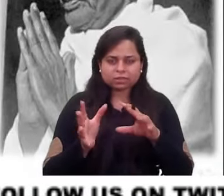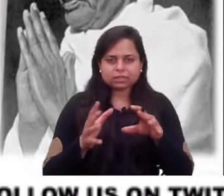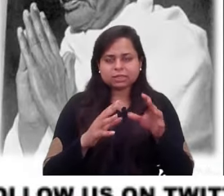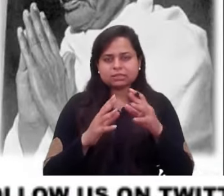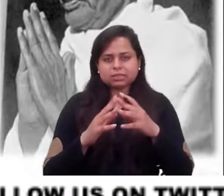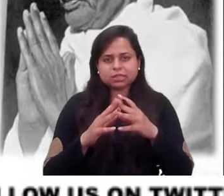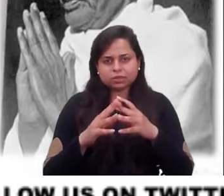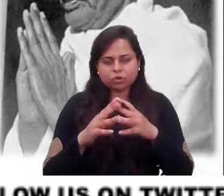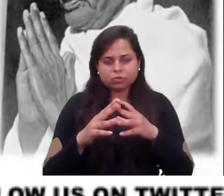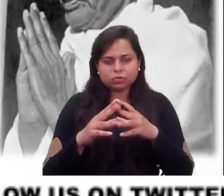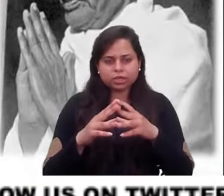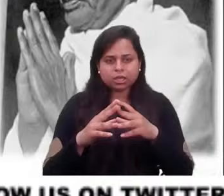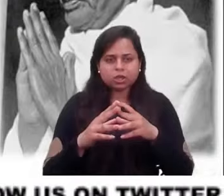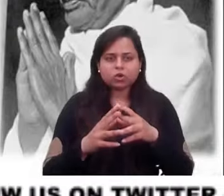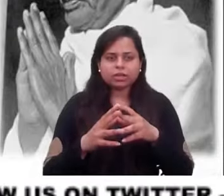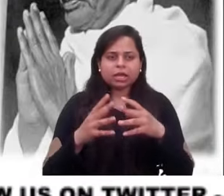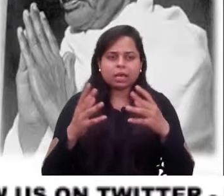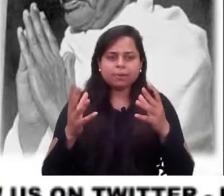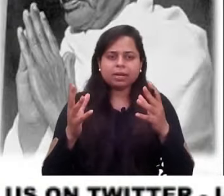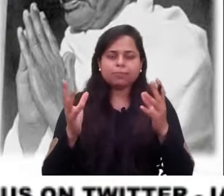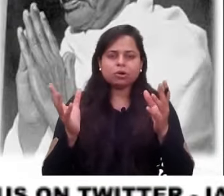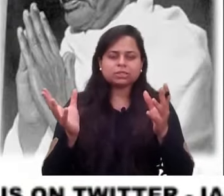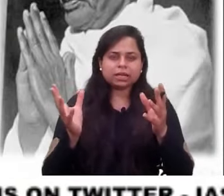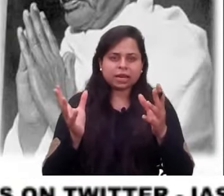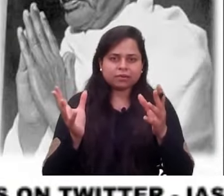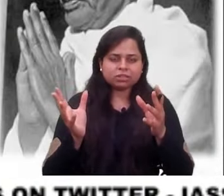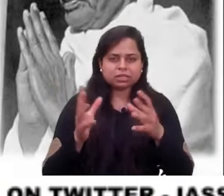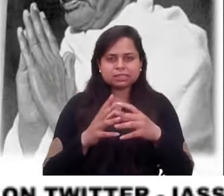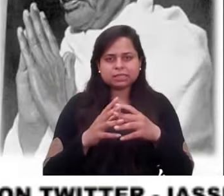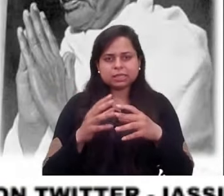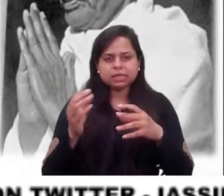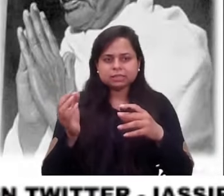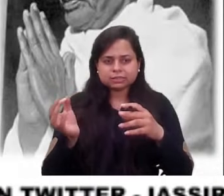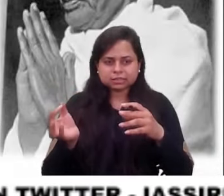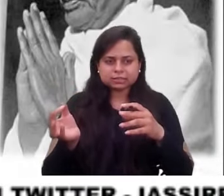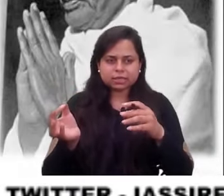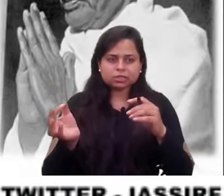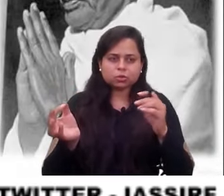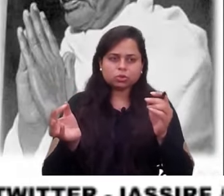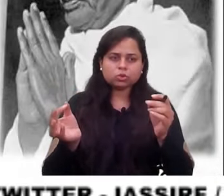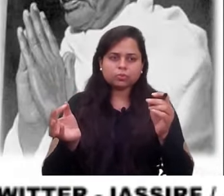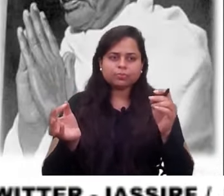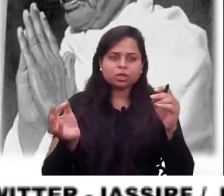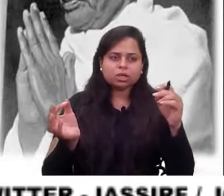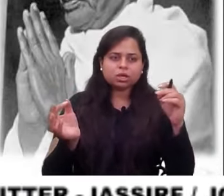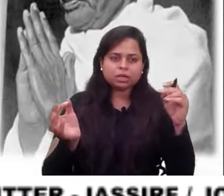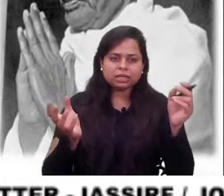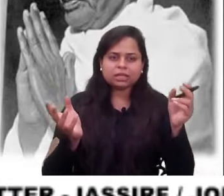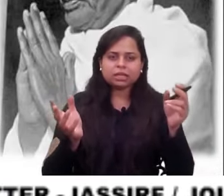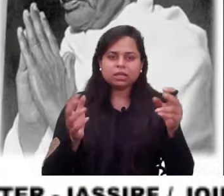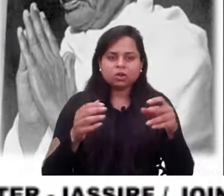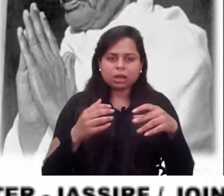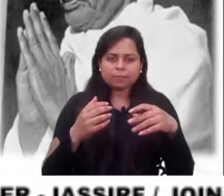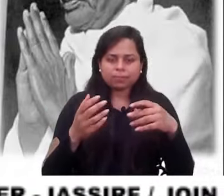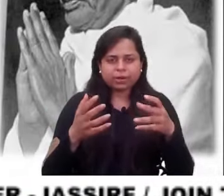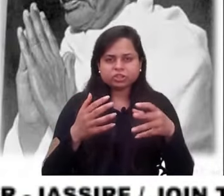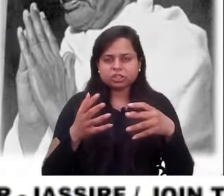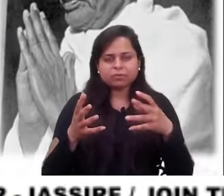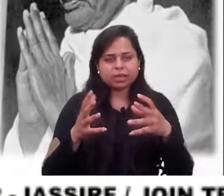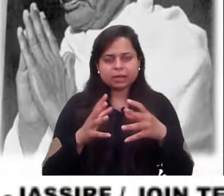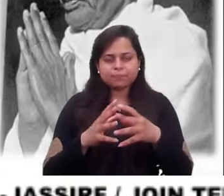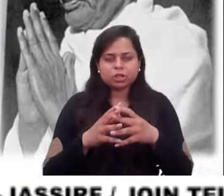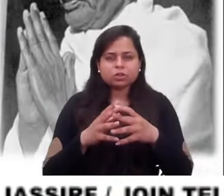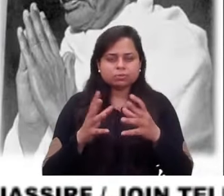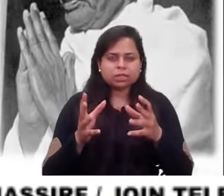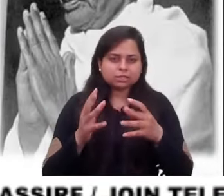वक्त के साथ-साथ और यह बहुत सारी लैंग्वेज संस्कृत उर्दू हिंदी और